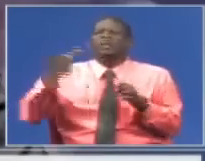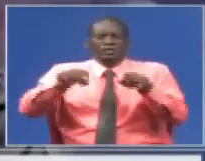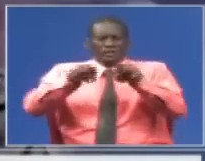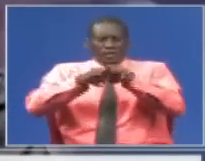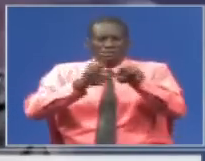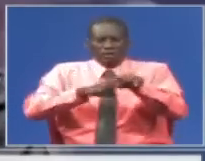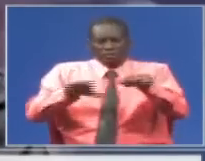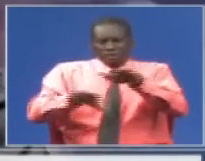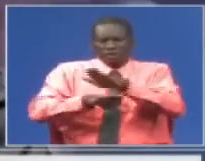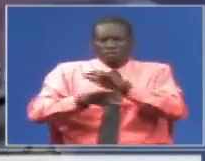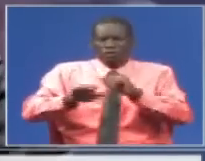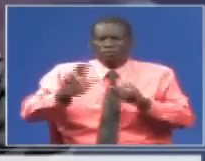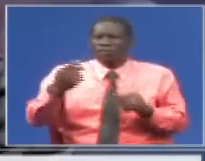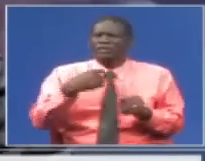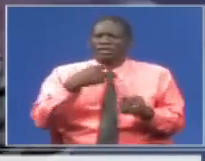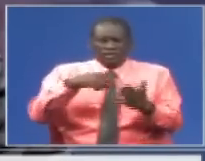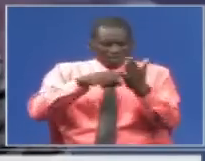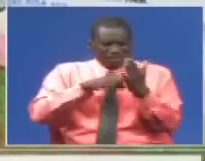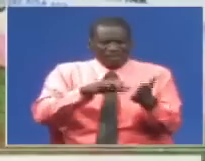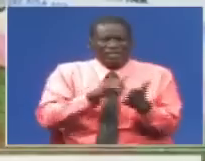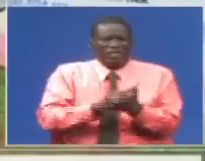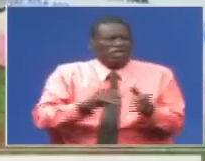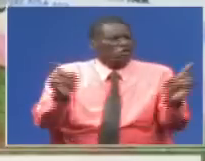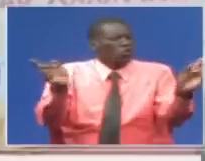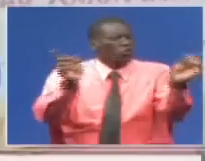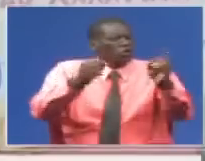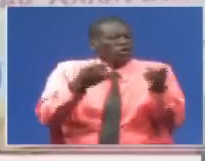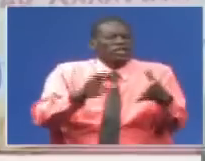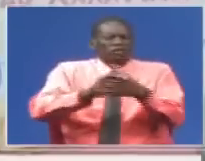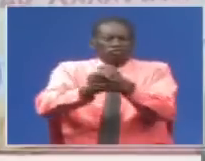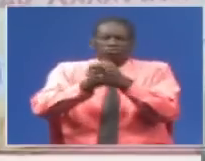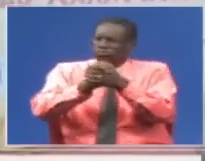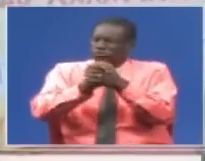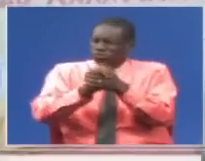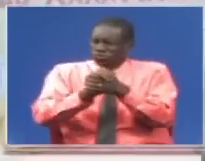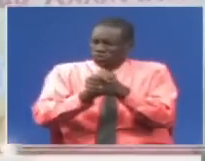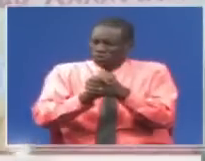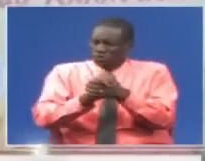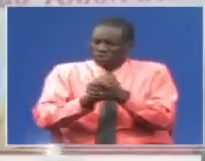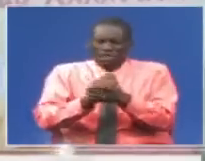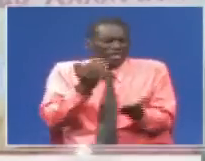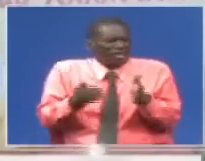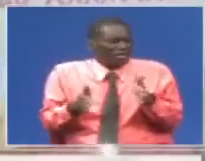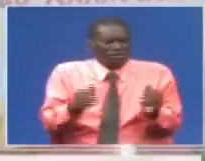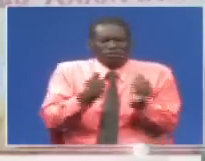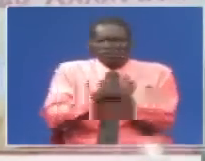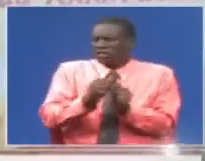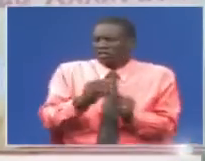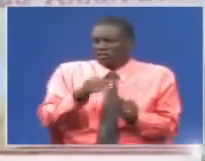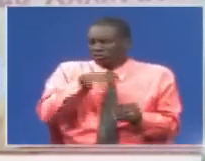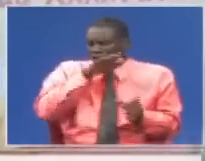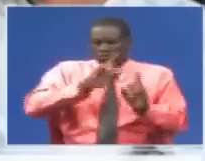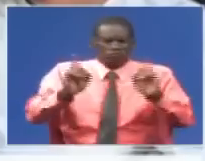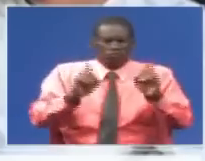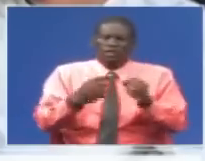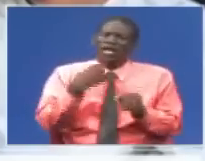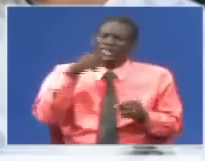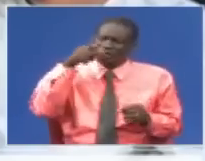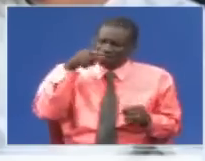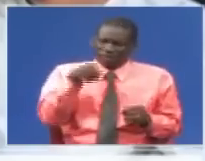Gachagua amesisitiza kuwa kamwe hatokuwepo na salamu za handshake kwa vyovyote vile, na kusema hilo